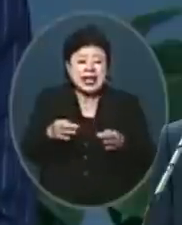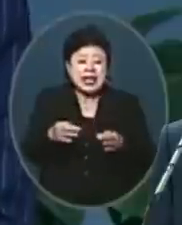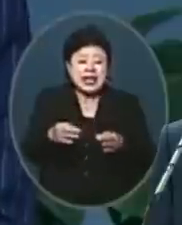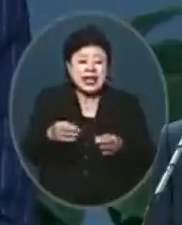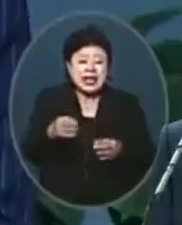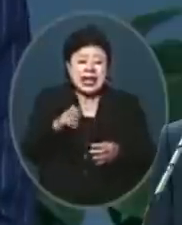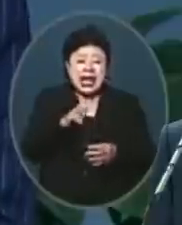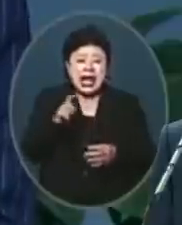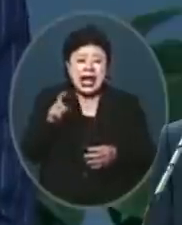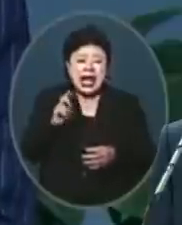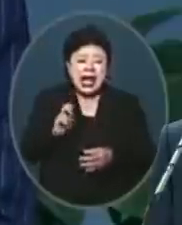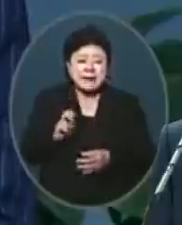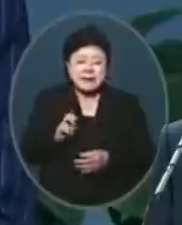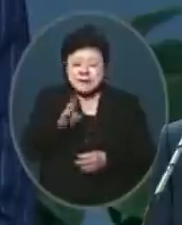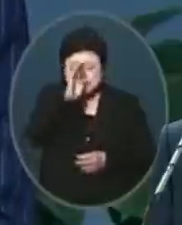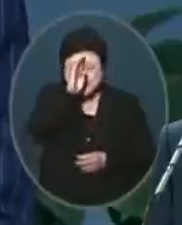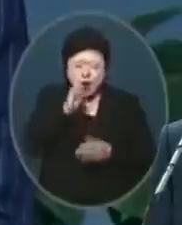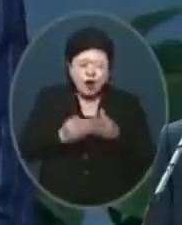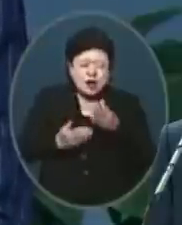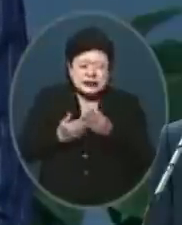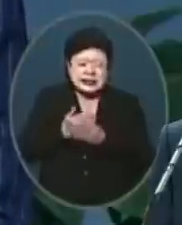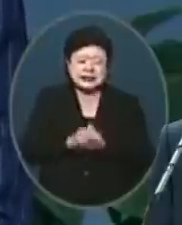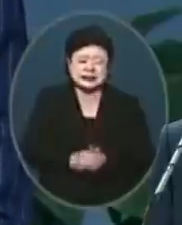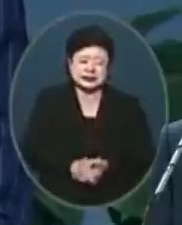암이 생겨서